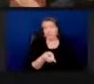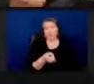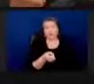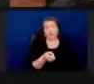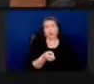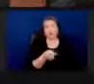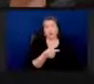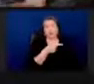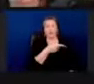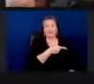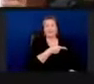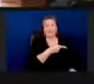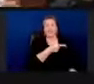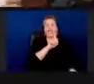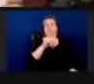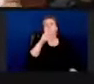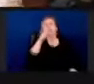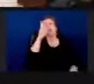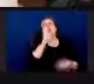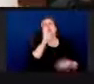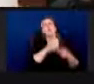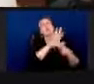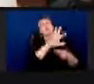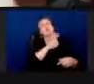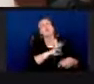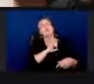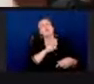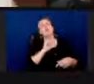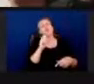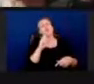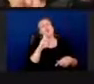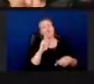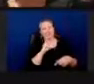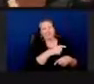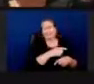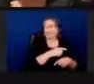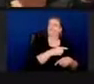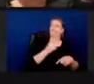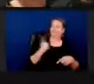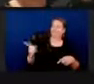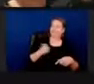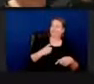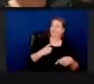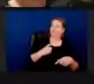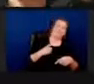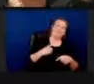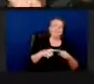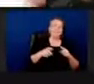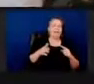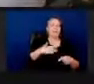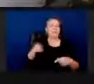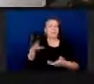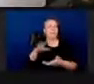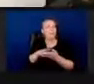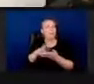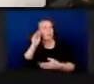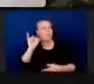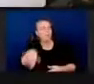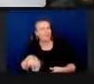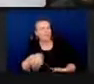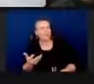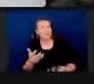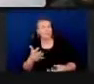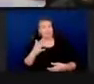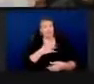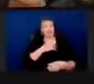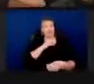hakika kwamba walitaka kushiriki taarifa hiyo, lakini walikuwa na furaha kwamba wanafunzi wanajifunza mambo kama hayo. Ni